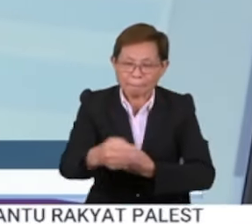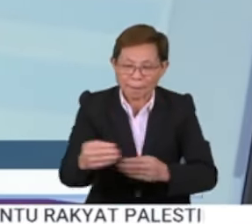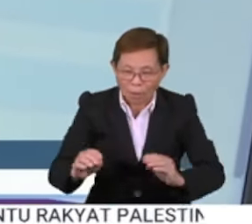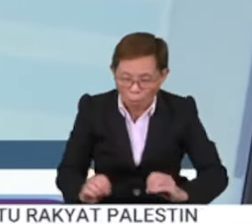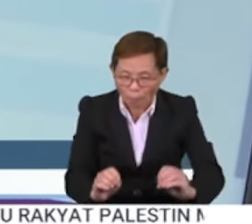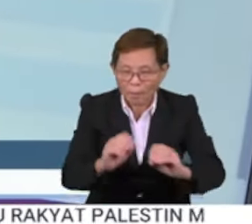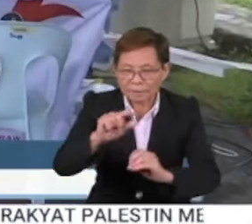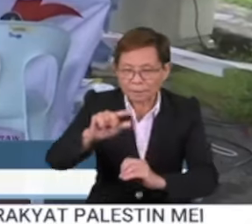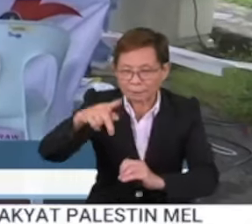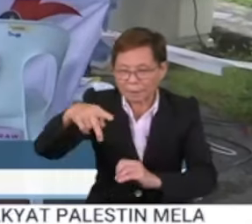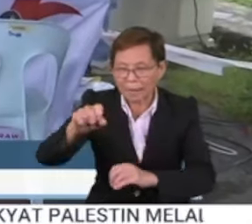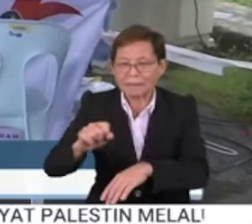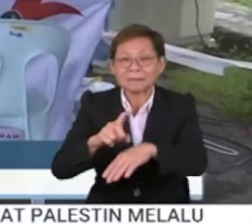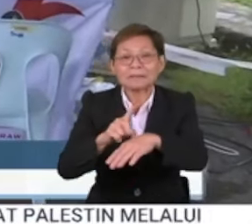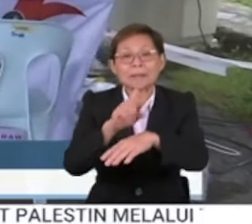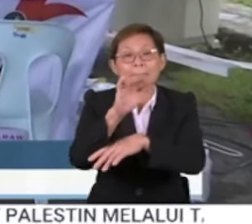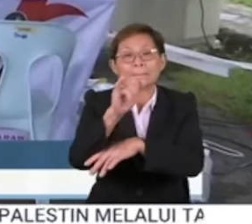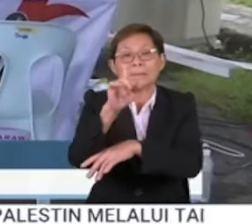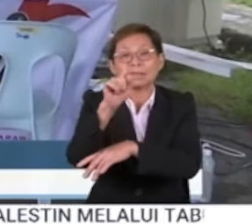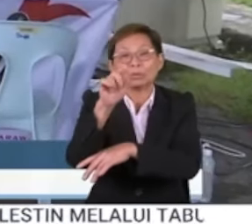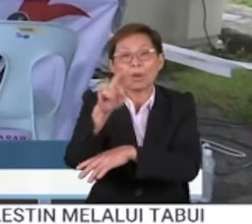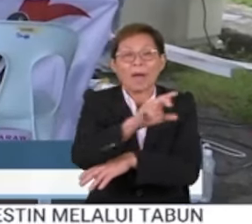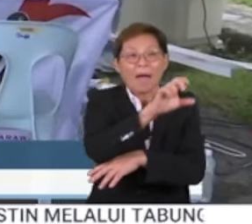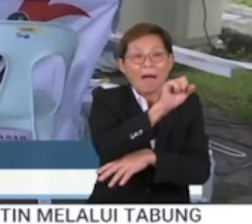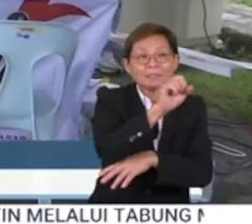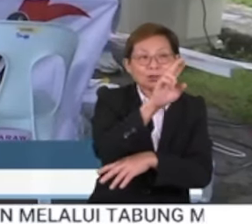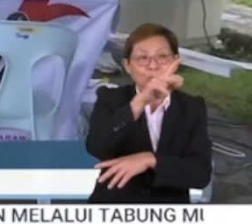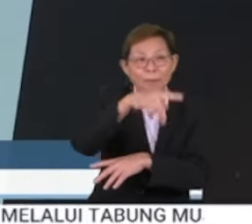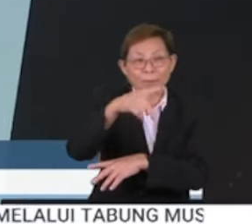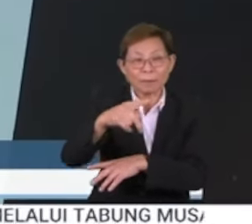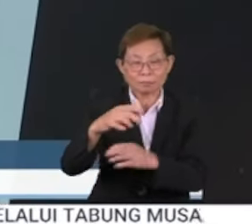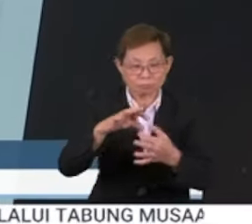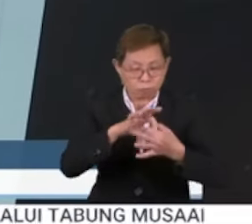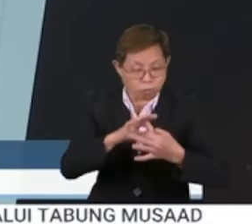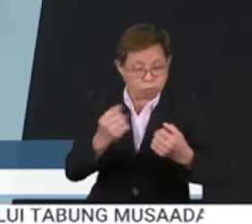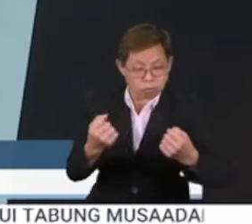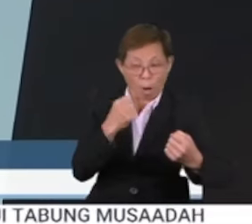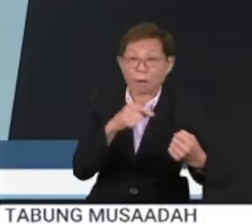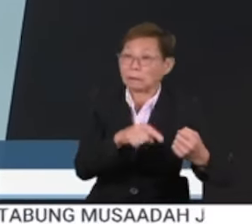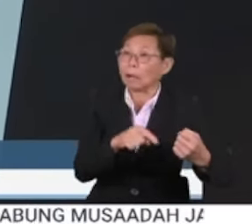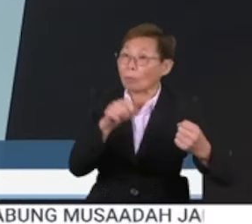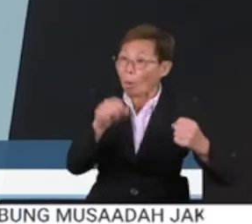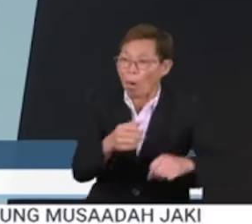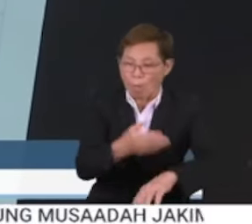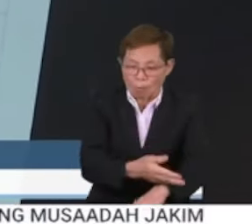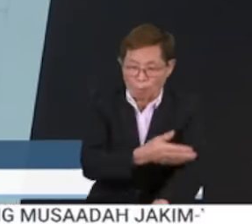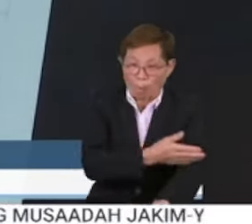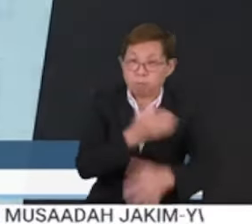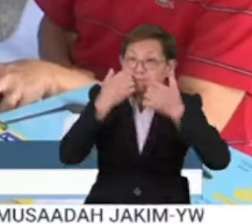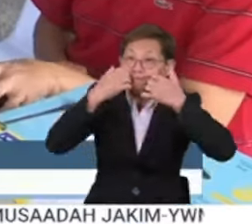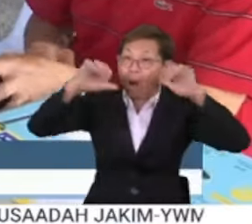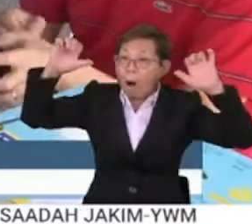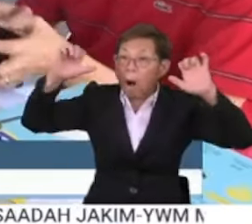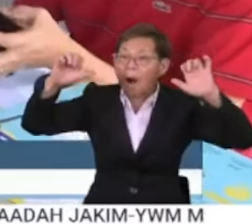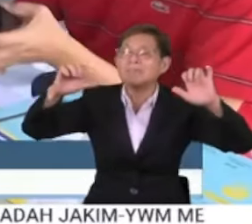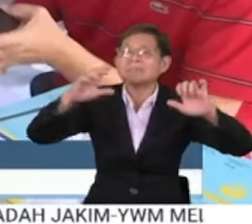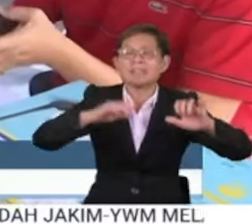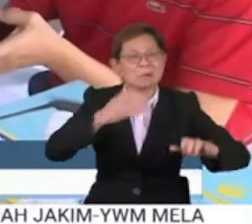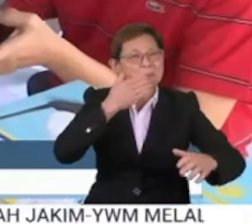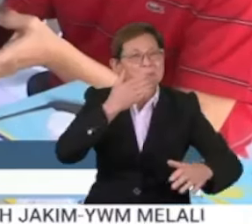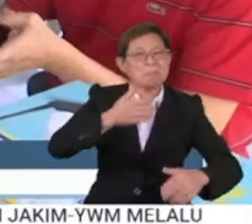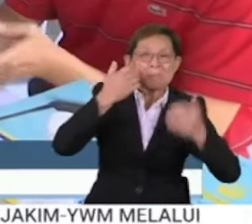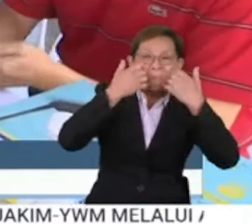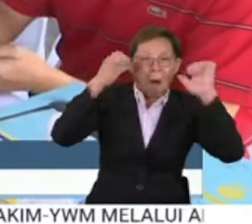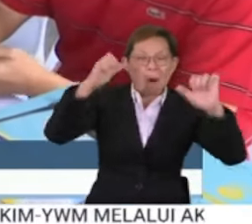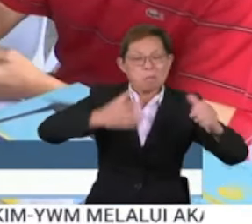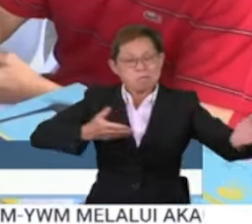operasi GPS di Bintulu. SUPP melalui kerjasama kukuh ini akan dapat meningkatkan kecekapan dan keberkesanan dalam